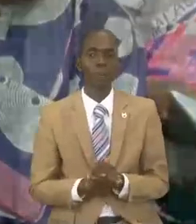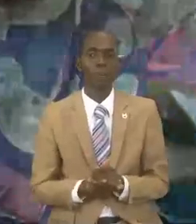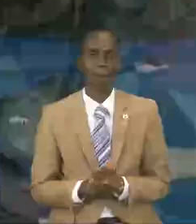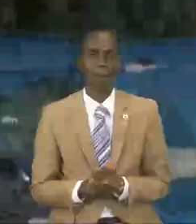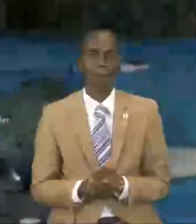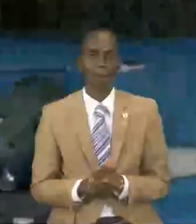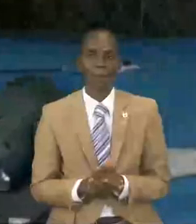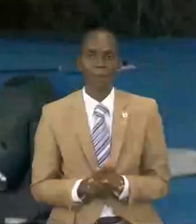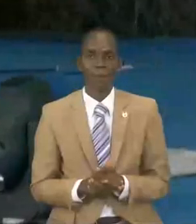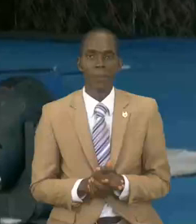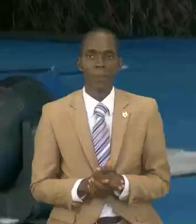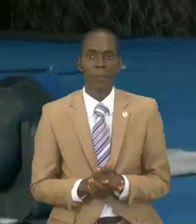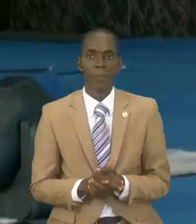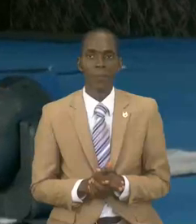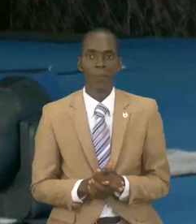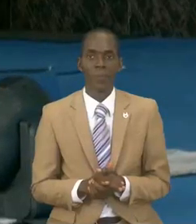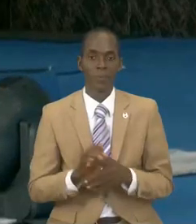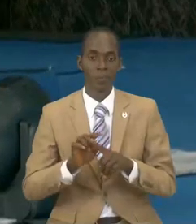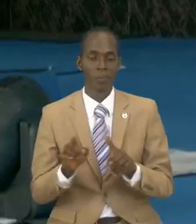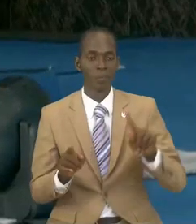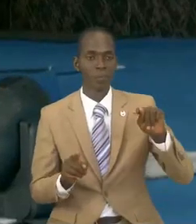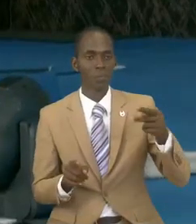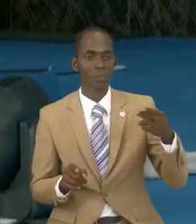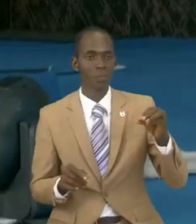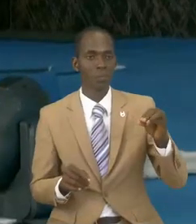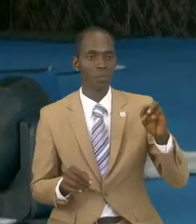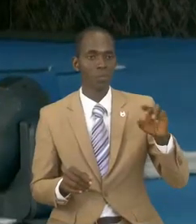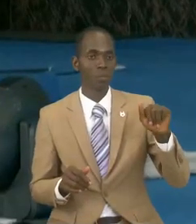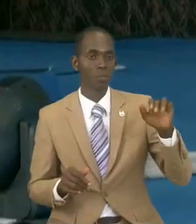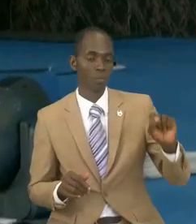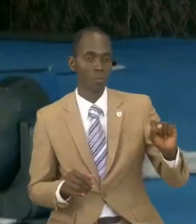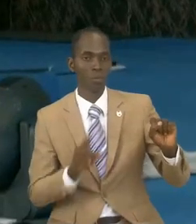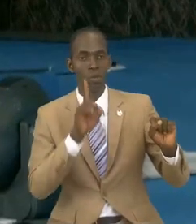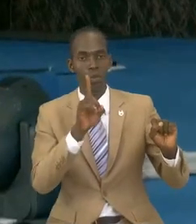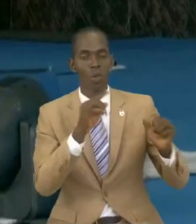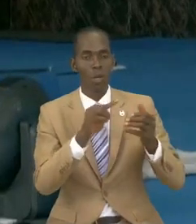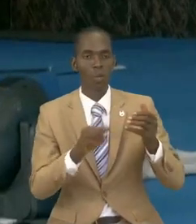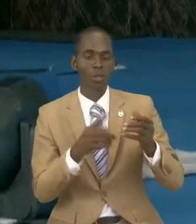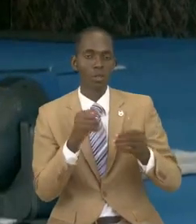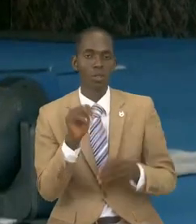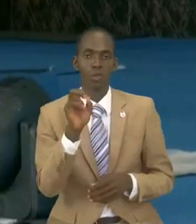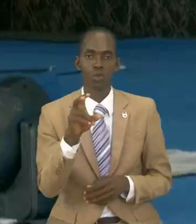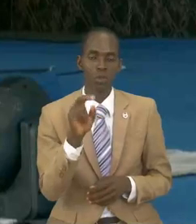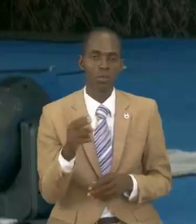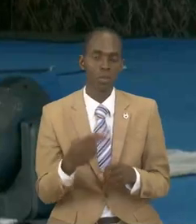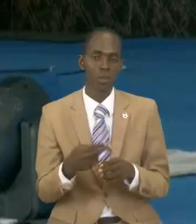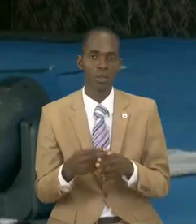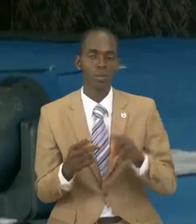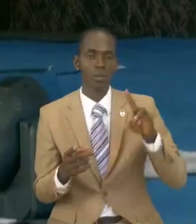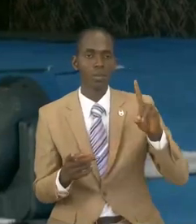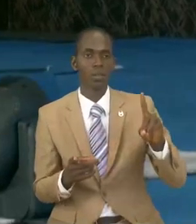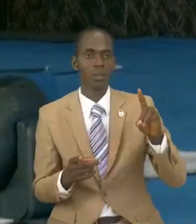Jean 20, verset 24. Thomas, appelé Didyme, l'un des